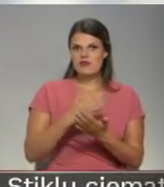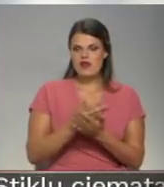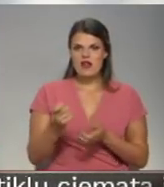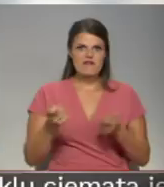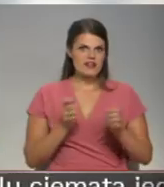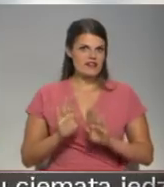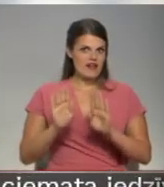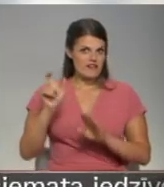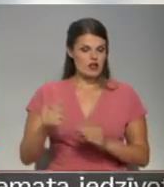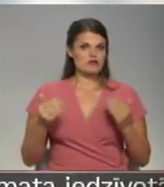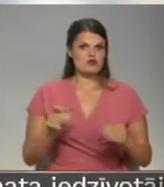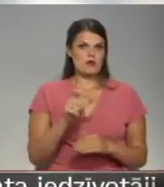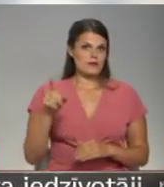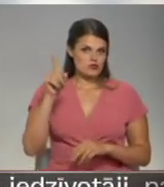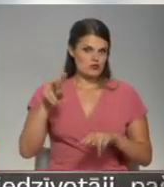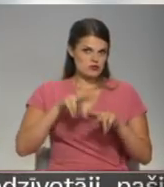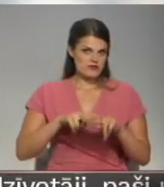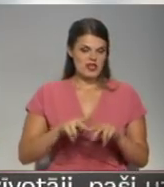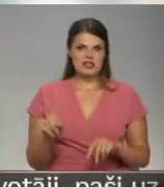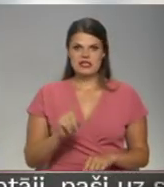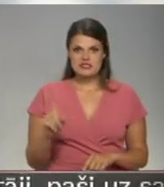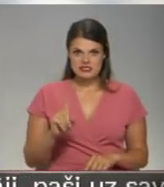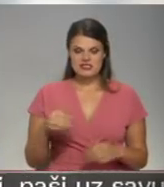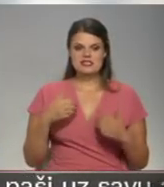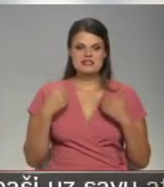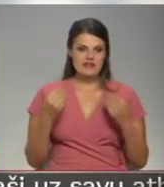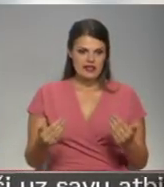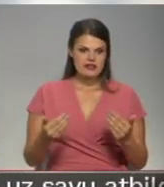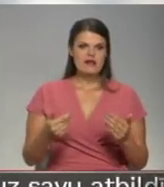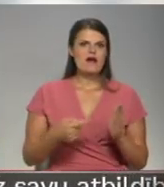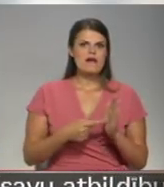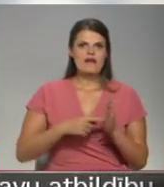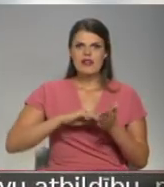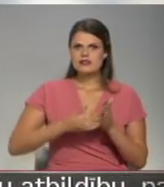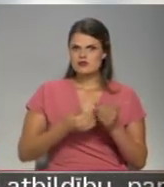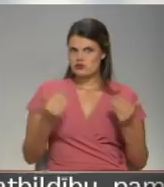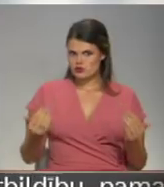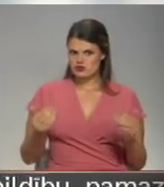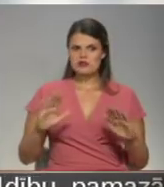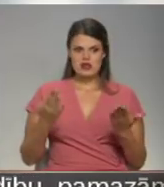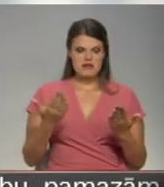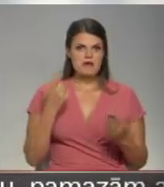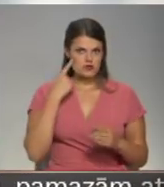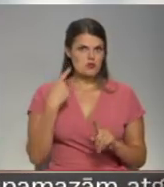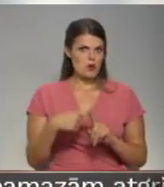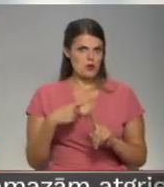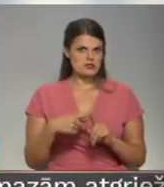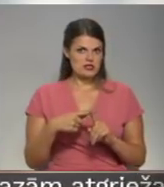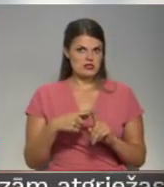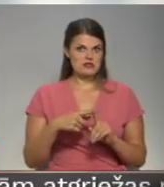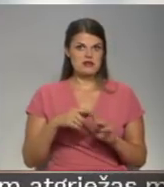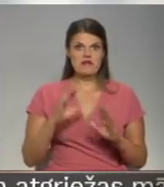vietniekam. Viņš šobrīd atrodas Valdgalē. Sveicināti! Sveicināti! Kāda ir situācija šodien? Vai ir pamats optimismam, ka uguni,